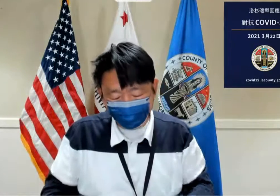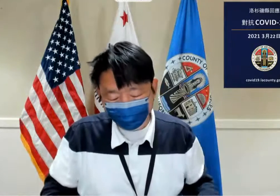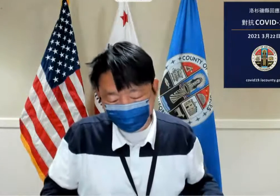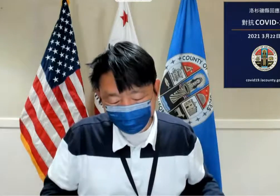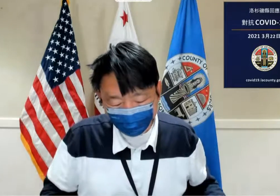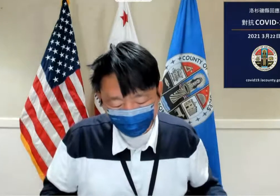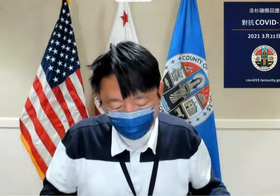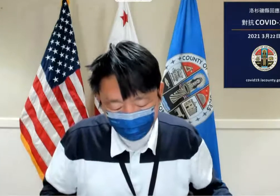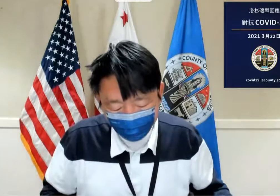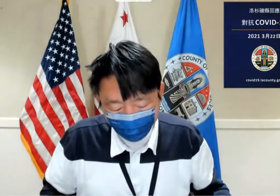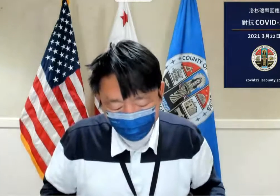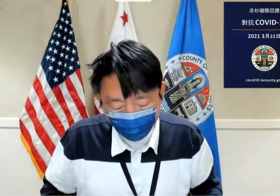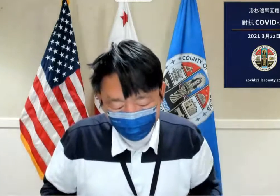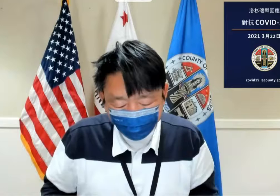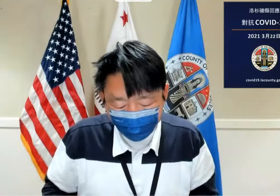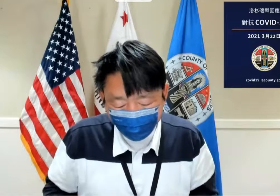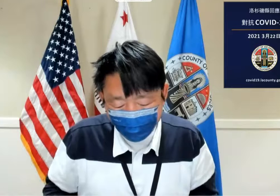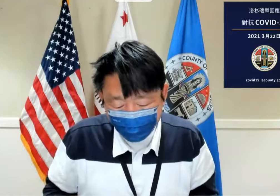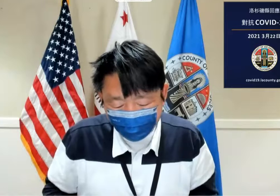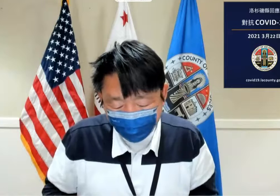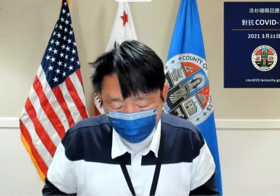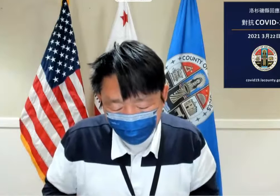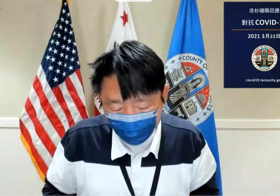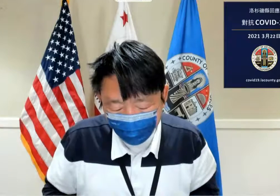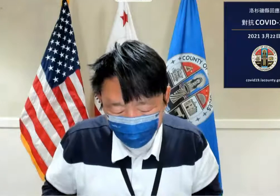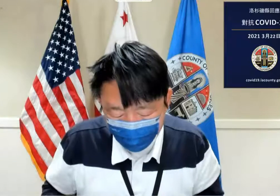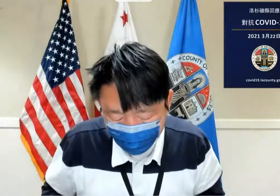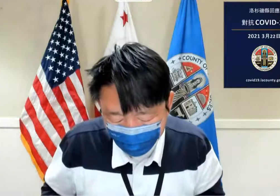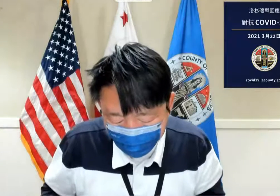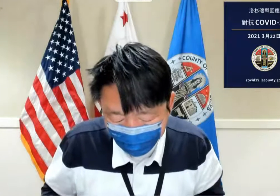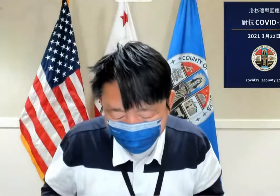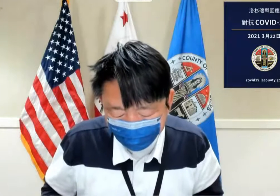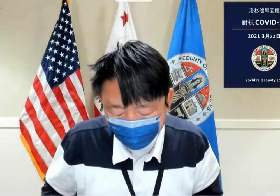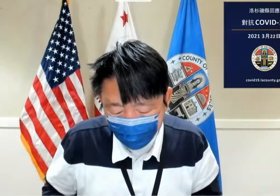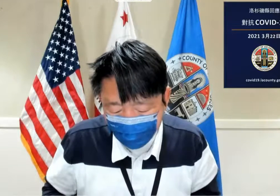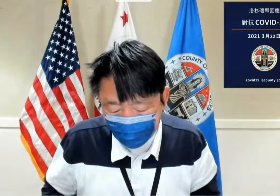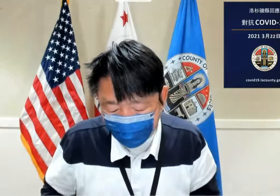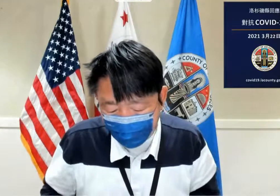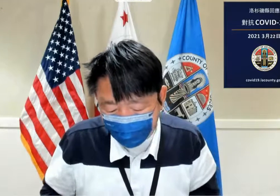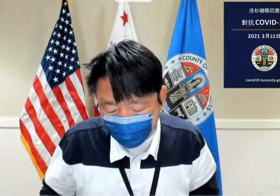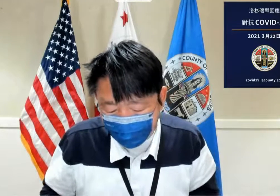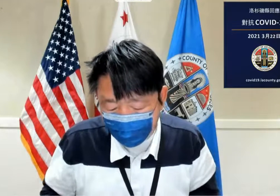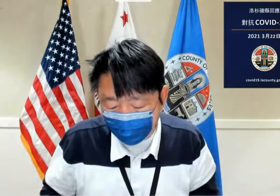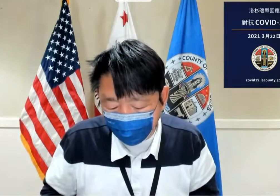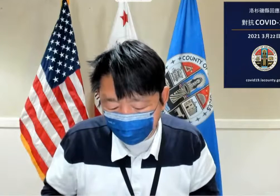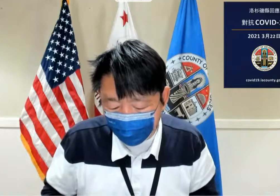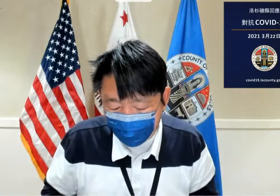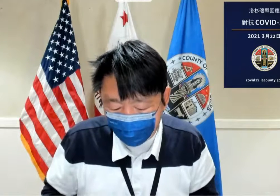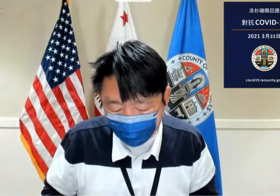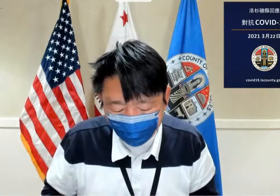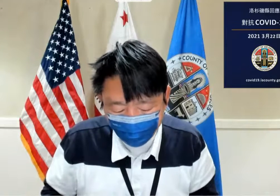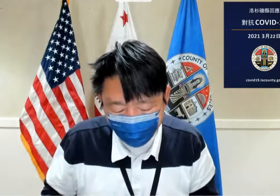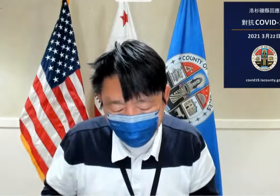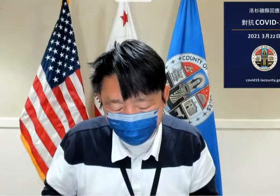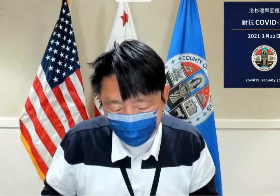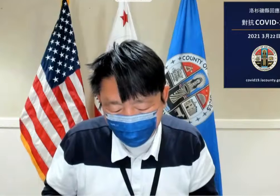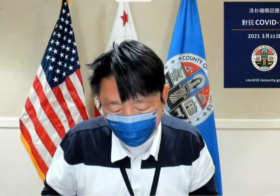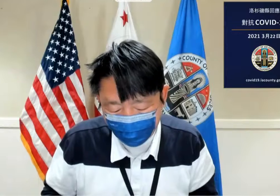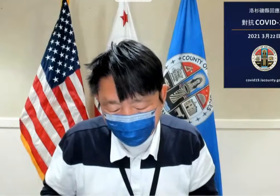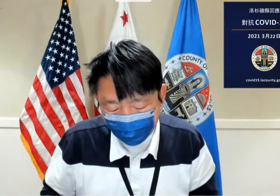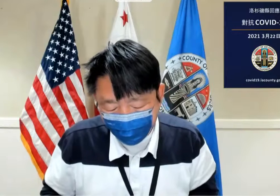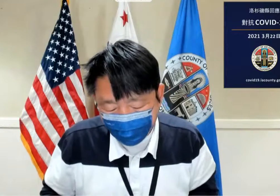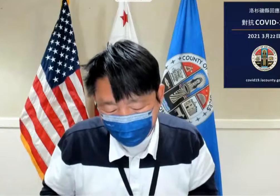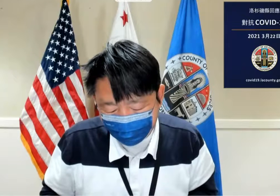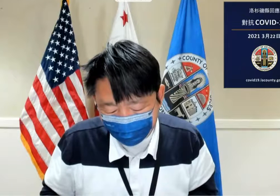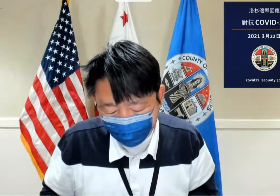果。备忘录中指出，州政府会继续直接派发一些疫苗给县卫生